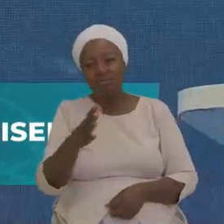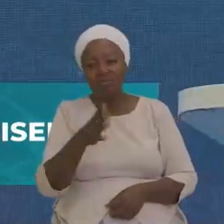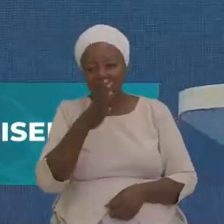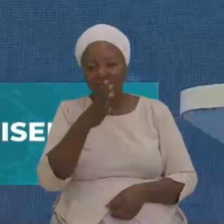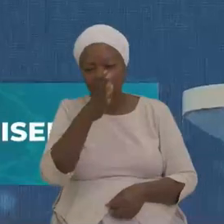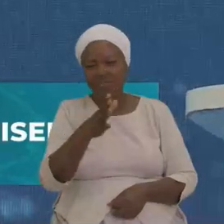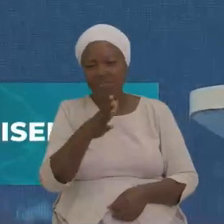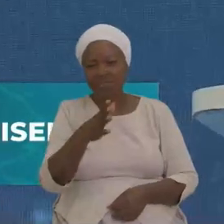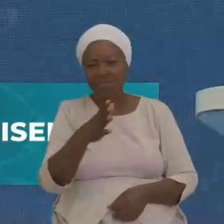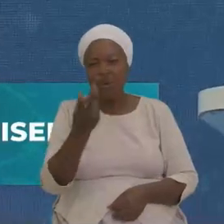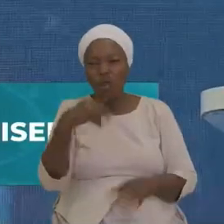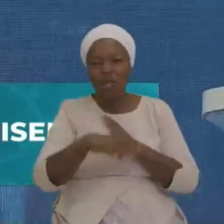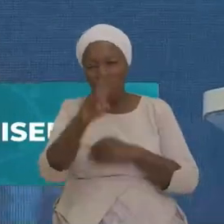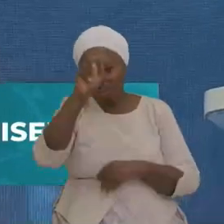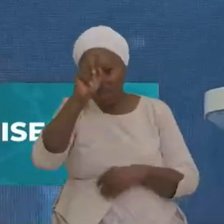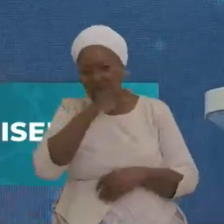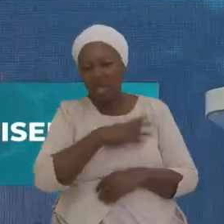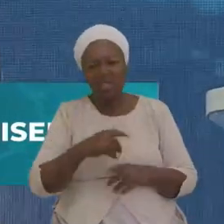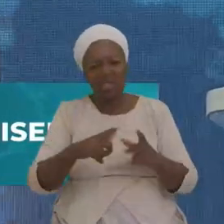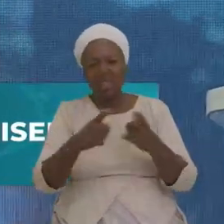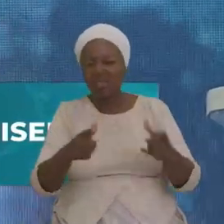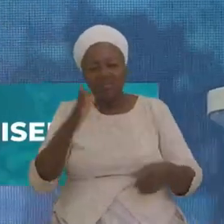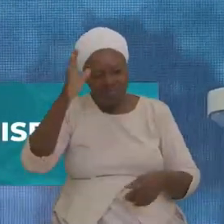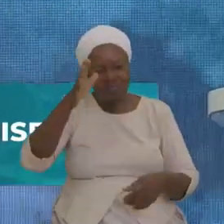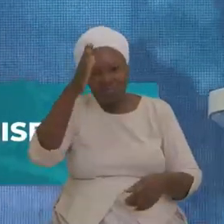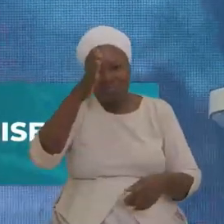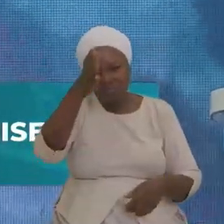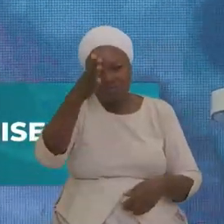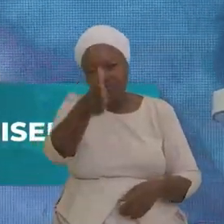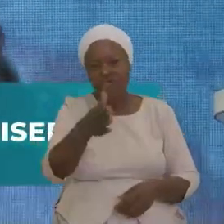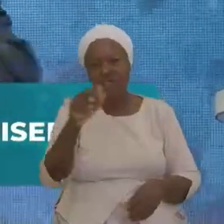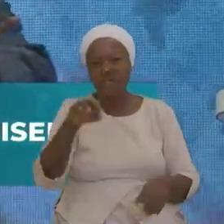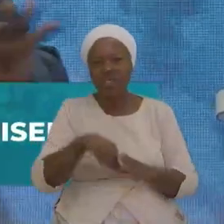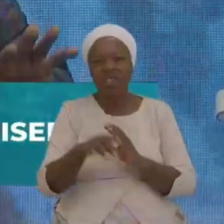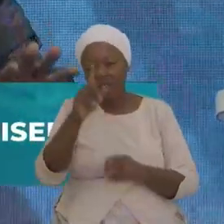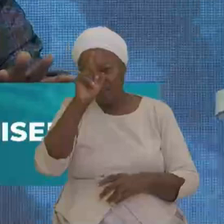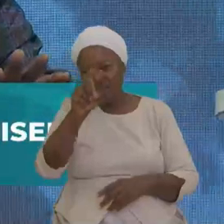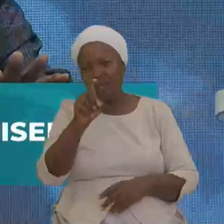Et leurs grands-grands-parents en Égypte.